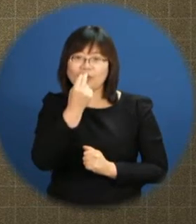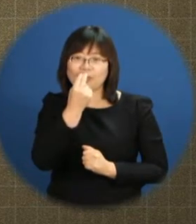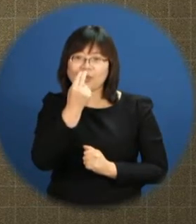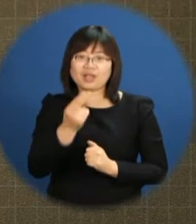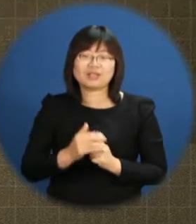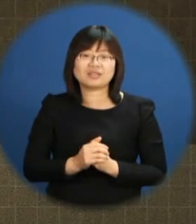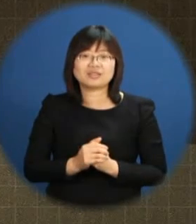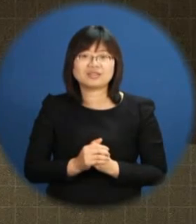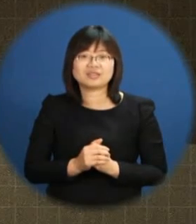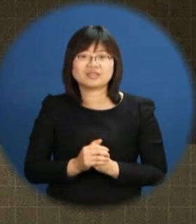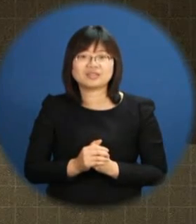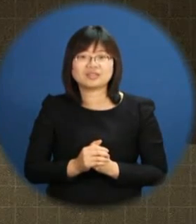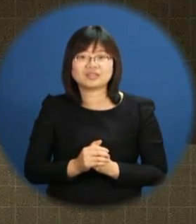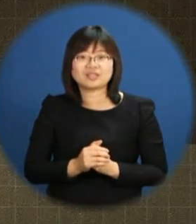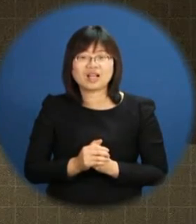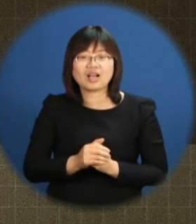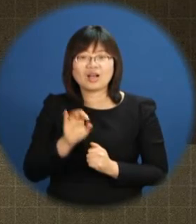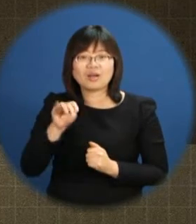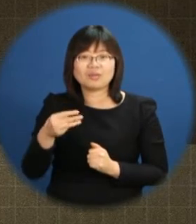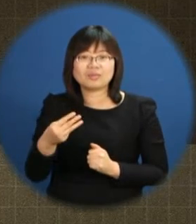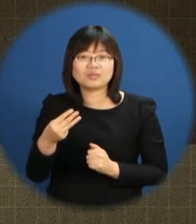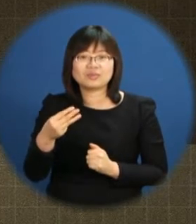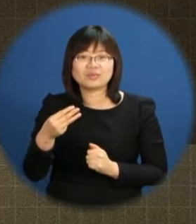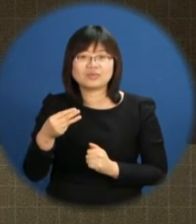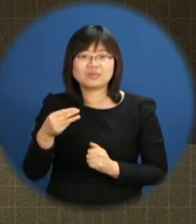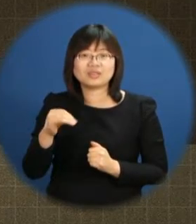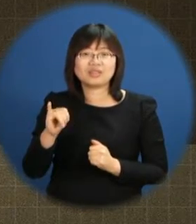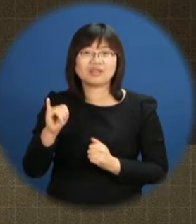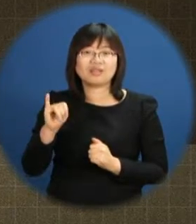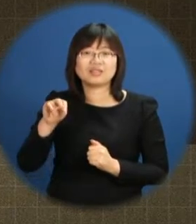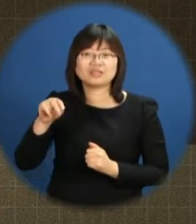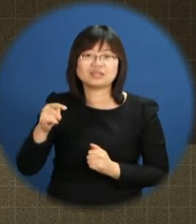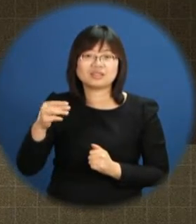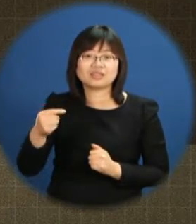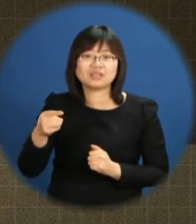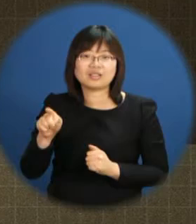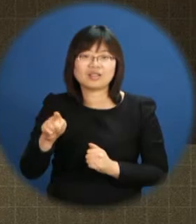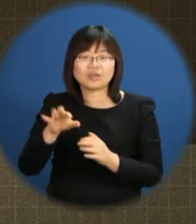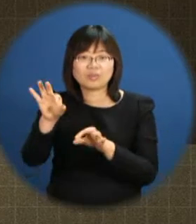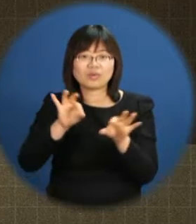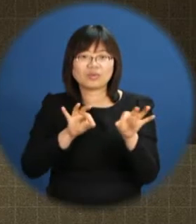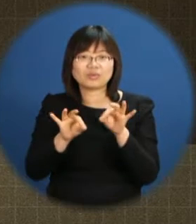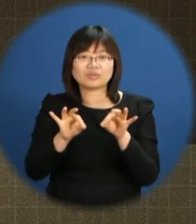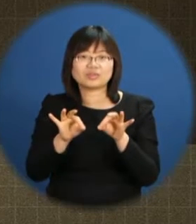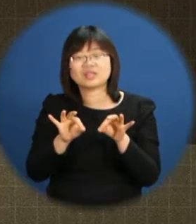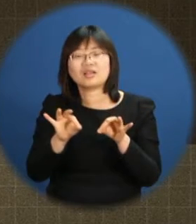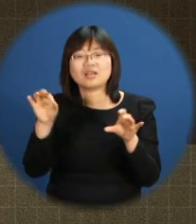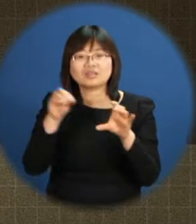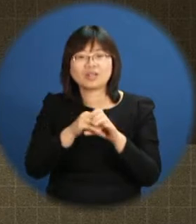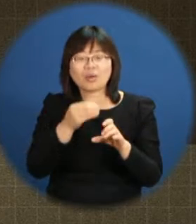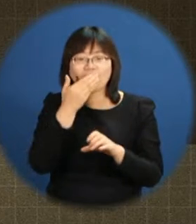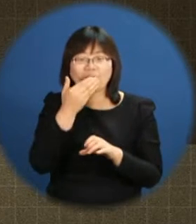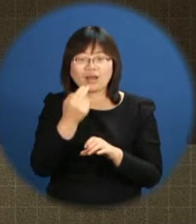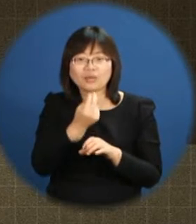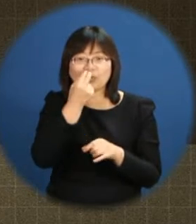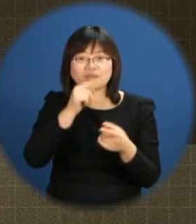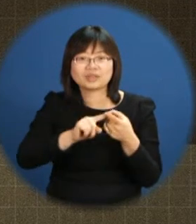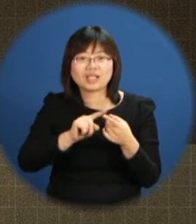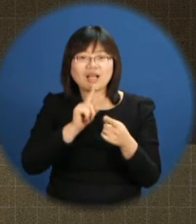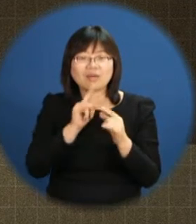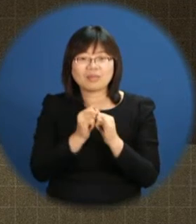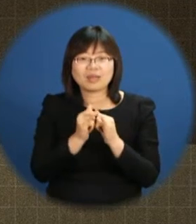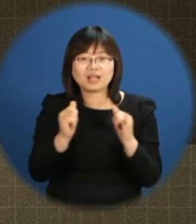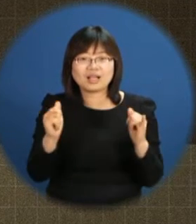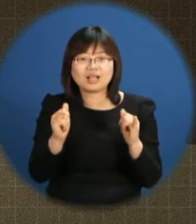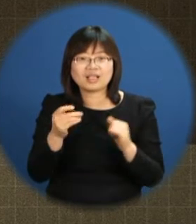플로 g 스톤 을 뽑아 가지고 금서 코에 넣어 줄 수 있으면 그 공기 자체는 이 사람이 말하는